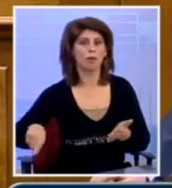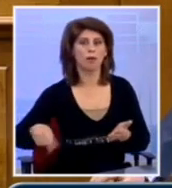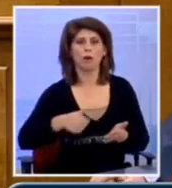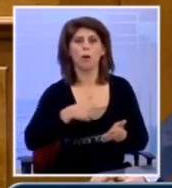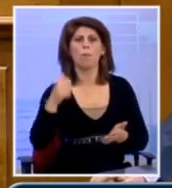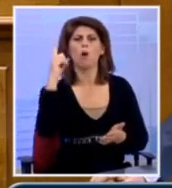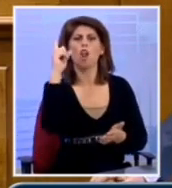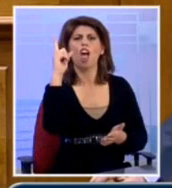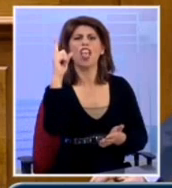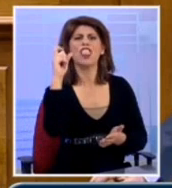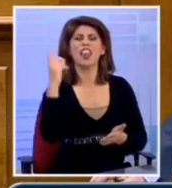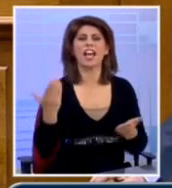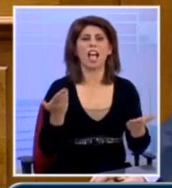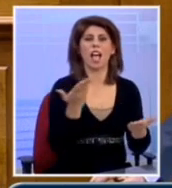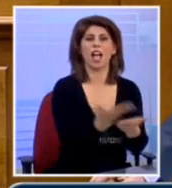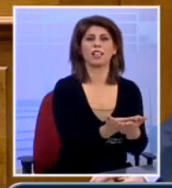10 μόλις αιτήματα.